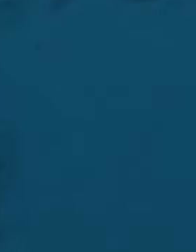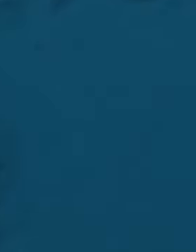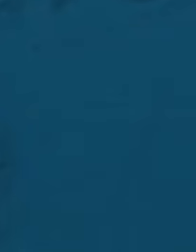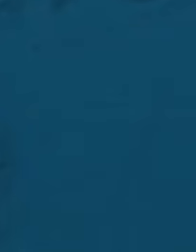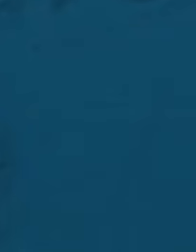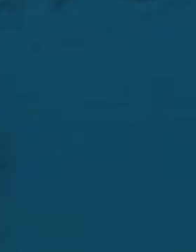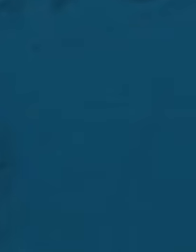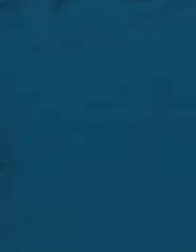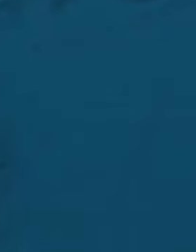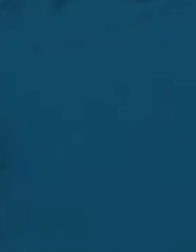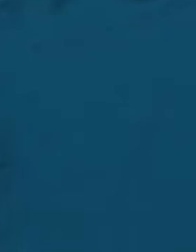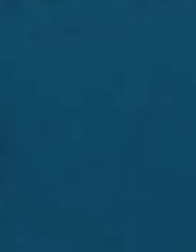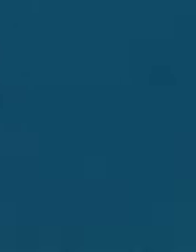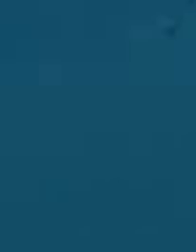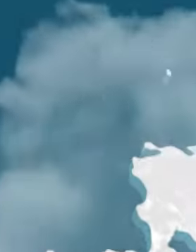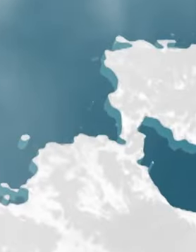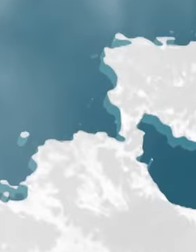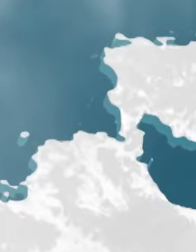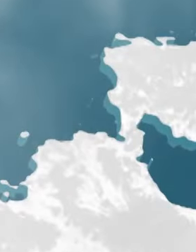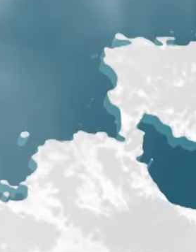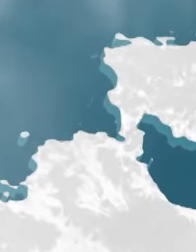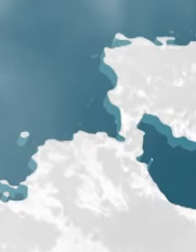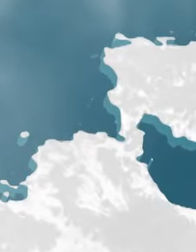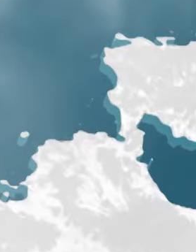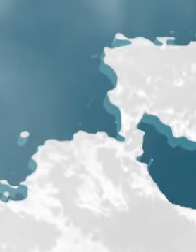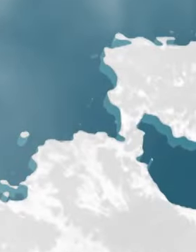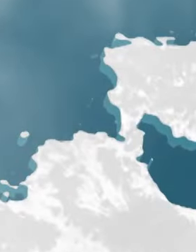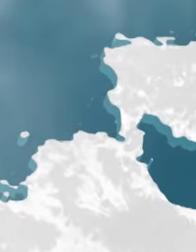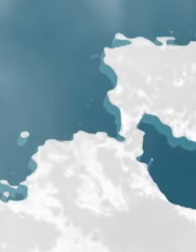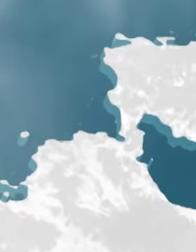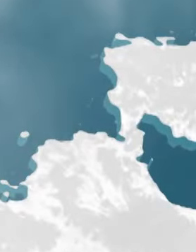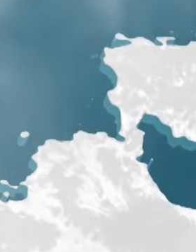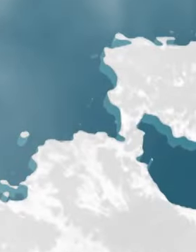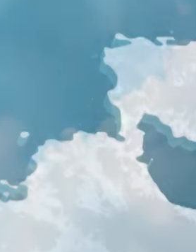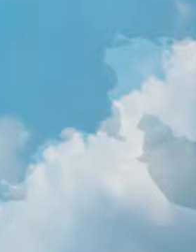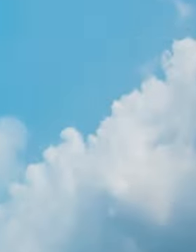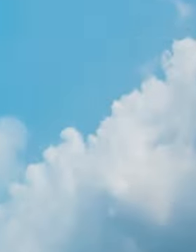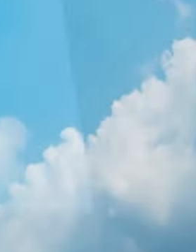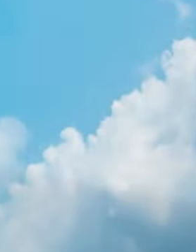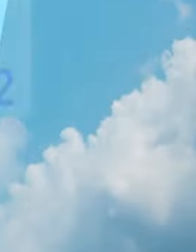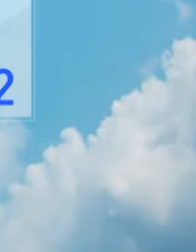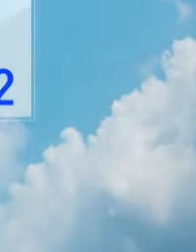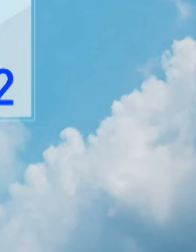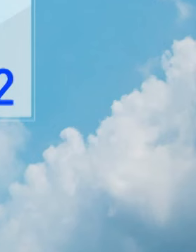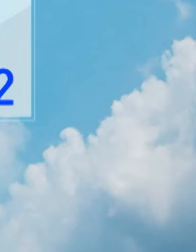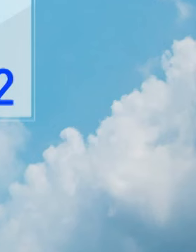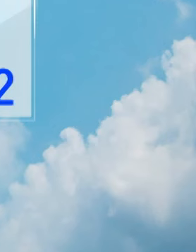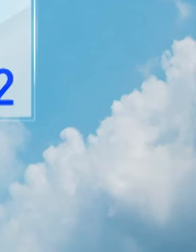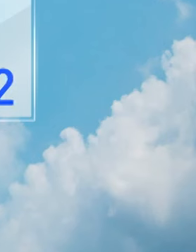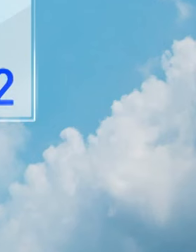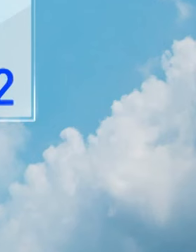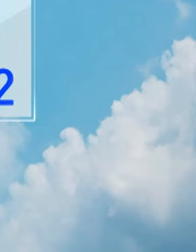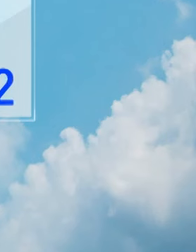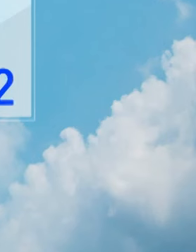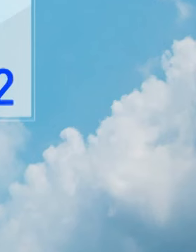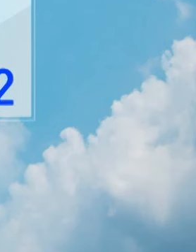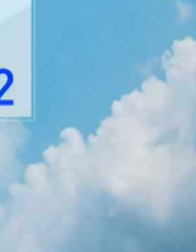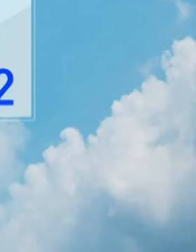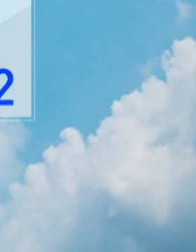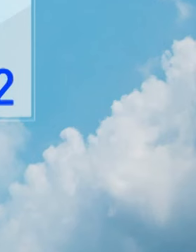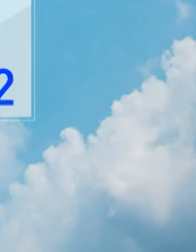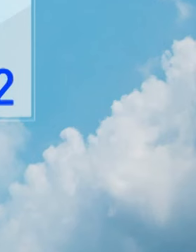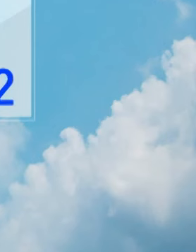아침 최저기온은 영하 5도에서 8도, 낮 최고기온은 4도에서 13도가 되겠습니다. 주간 날씨 예보입니다. 전국에